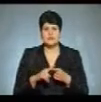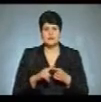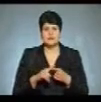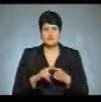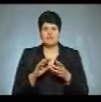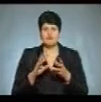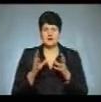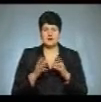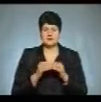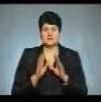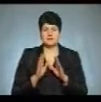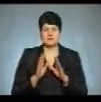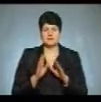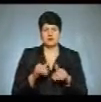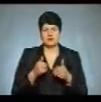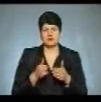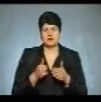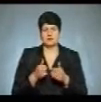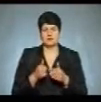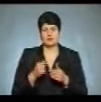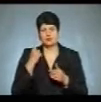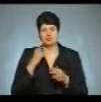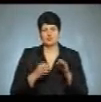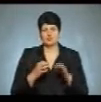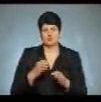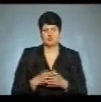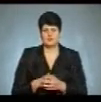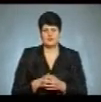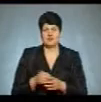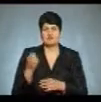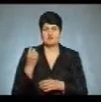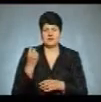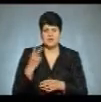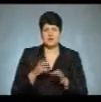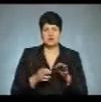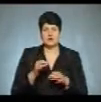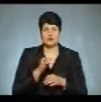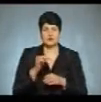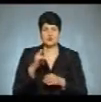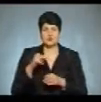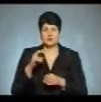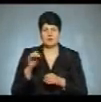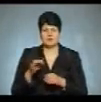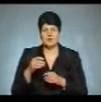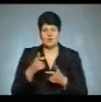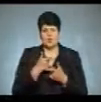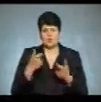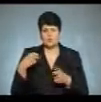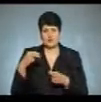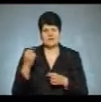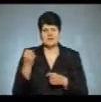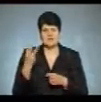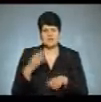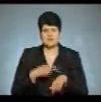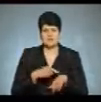А в принципі, ми покладаємося на думку суду про вирішення даного клопотання. О 12-й суддя Юрій Дзюбановський оголошує перерву. О 13-й